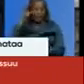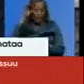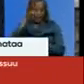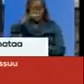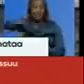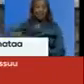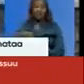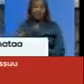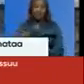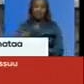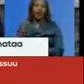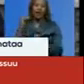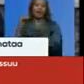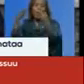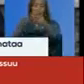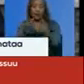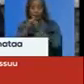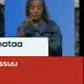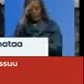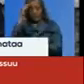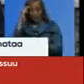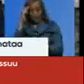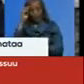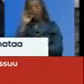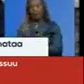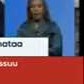ይቅርና የሚያሳስብ ምንም ምክንያት